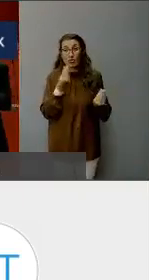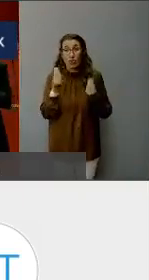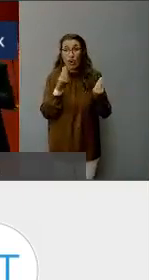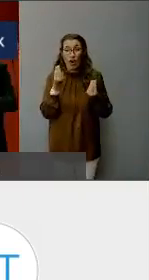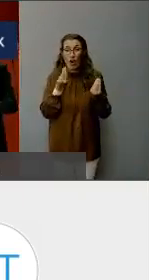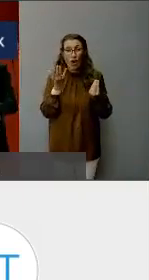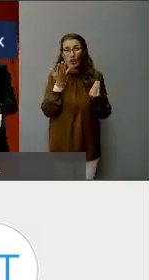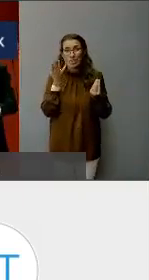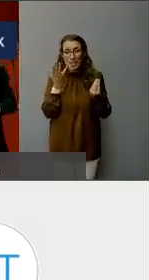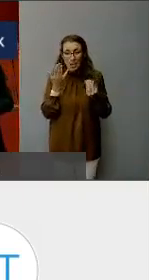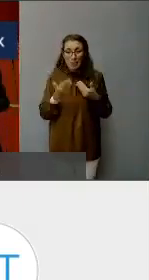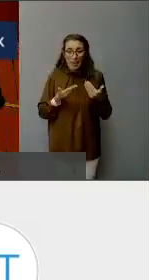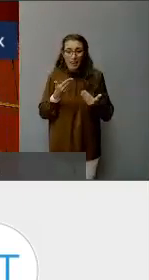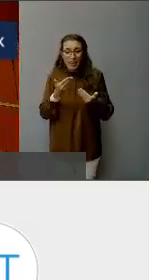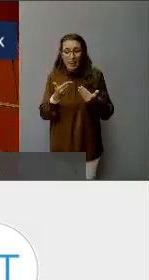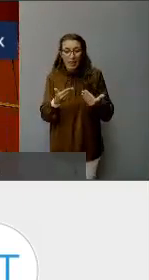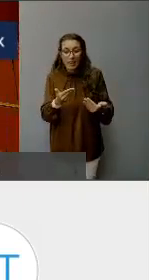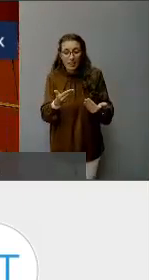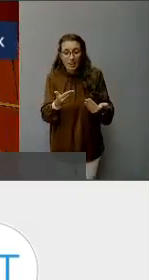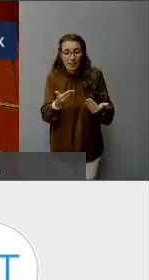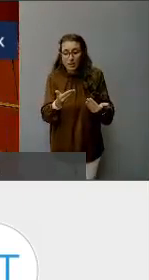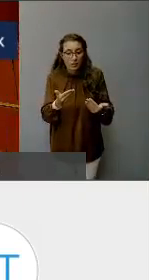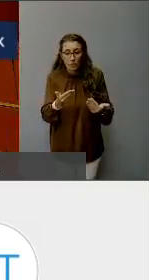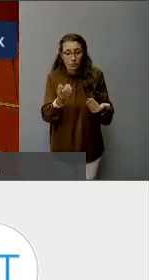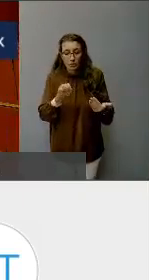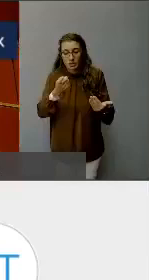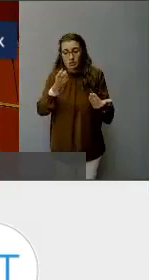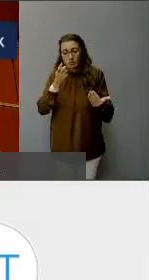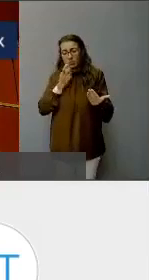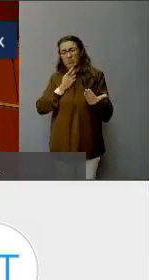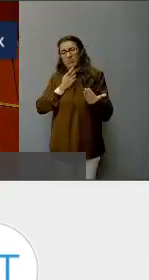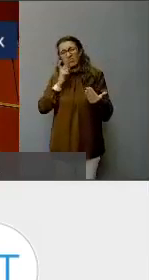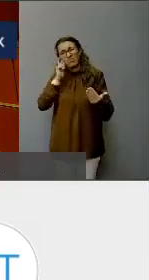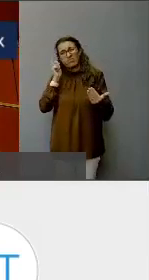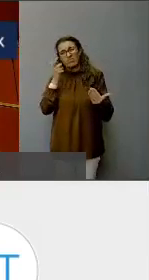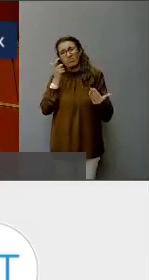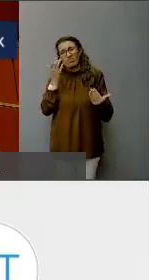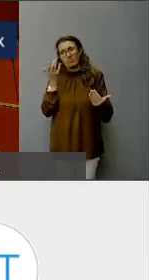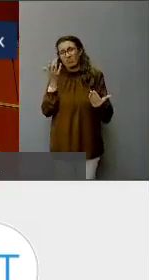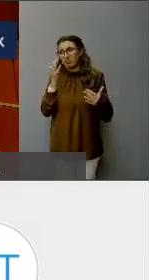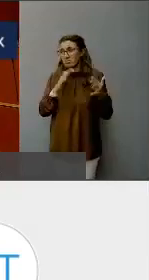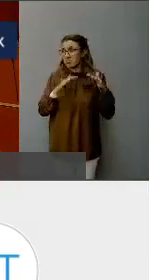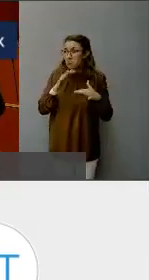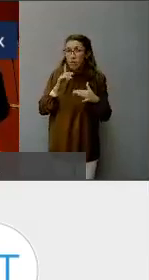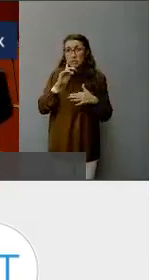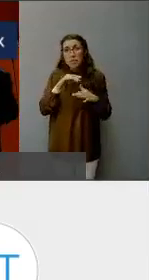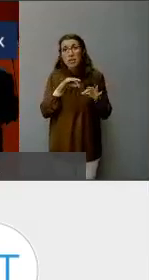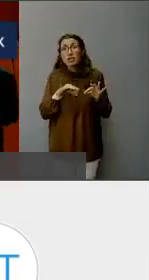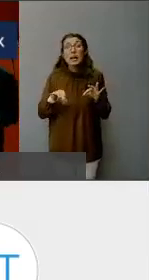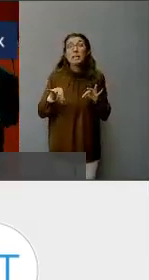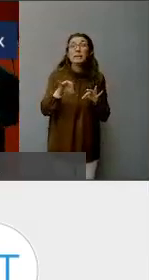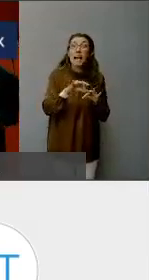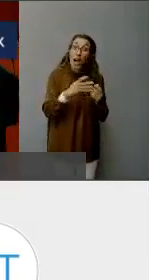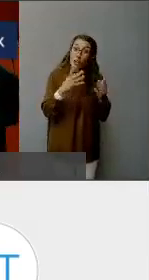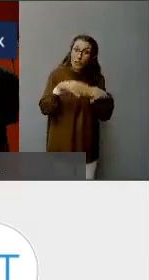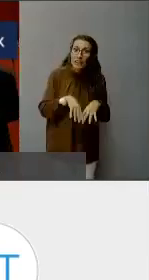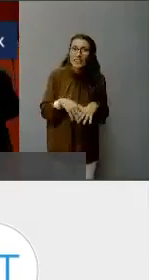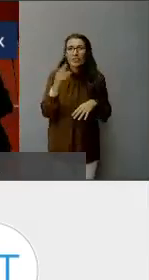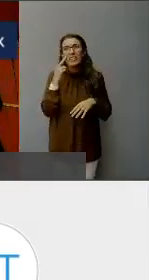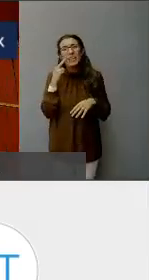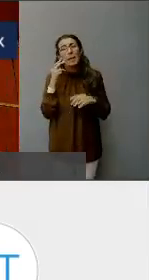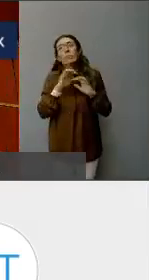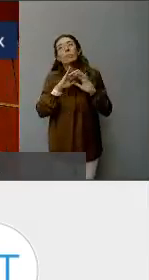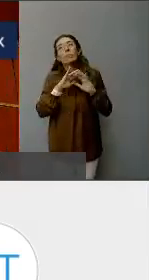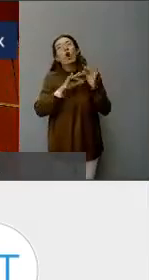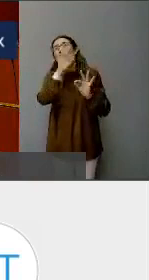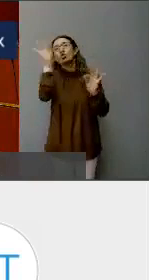che poi è il borseggio no io non so davvero poi faremo magari un seminario con corbani sta per capire in quali altri paesi del mondo